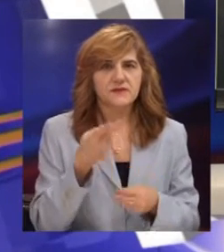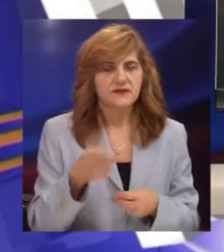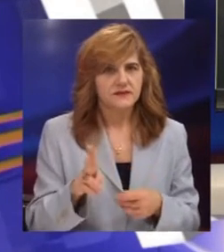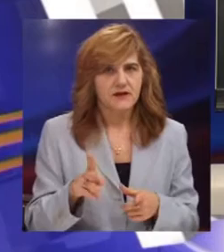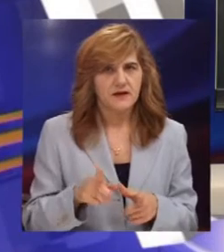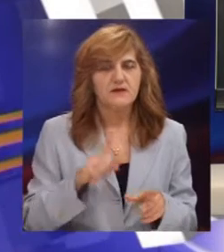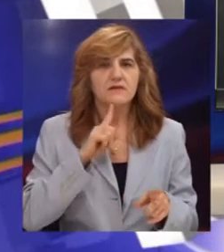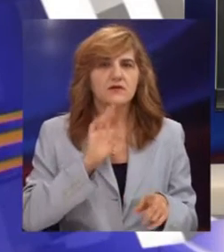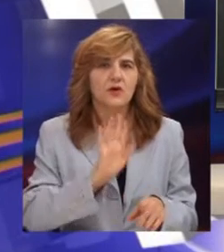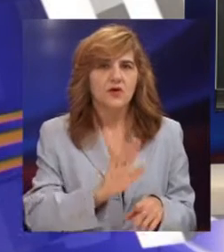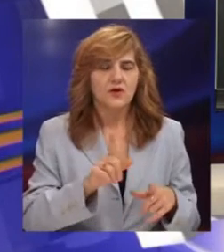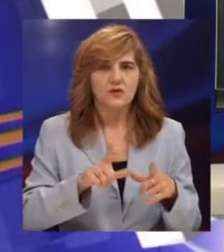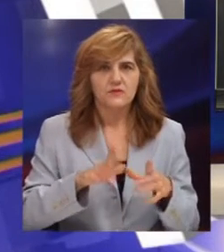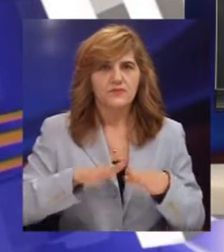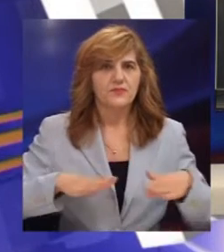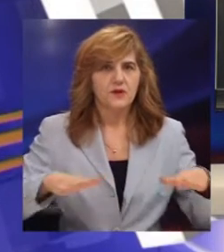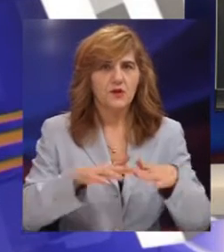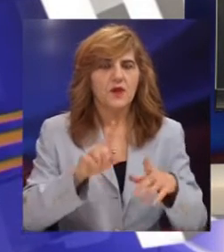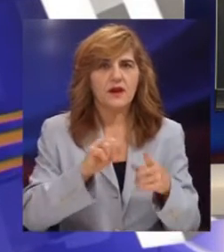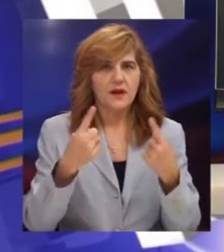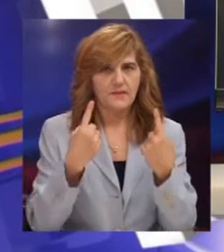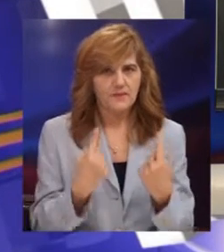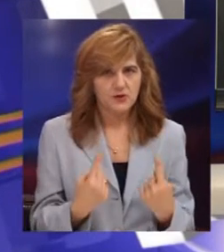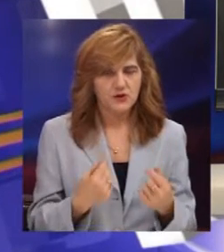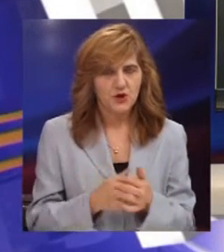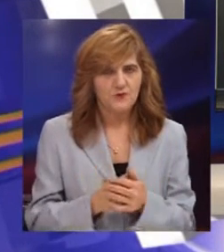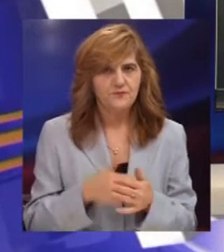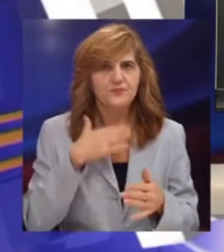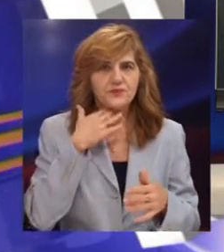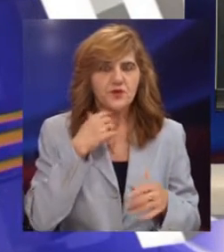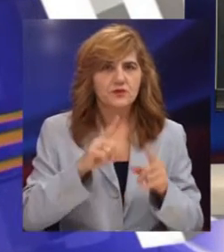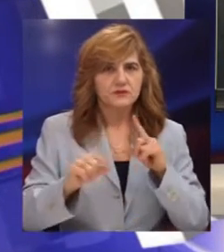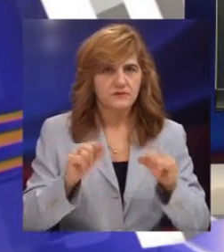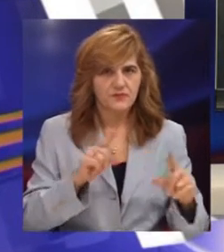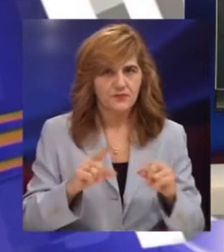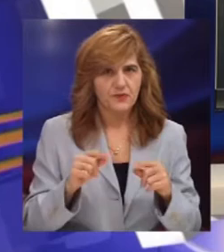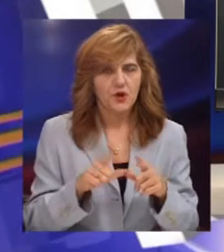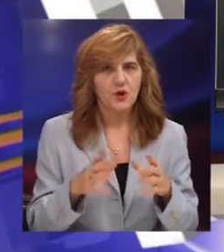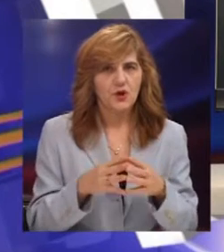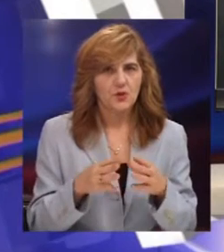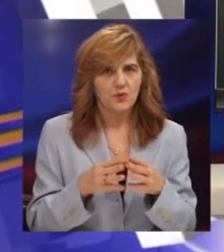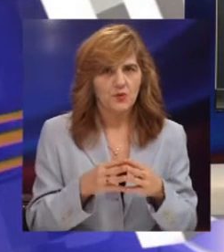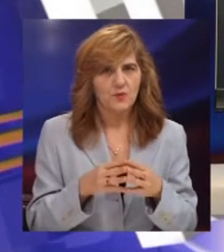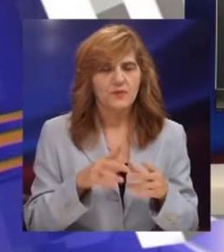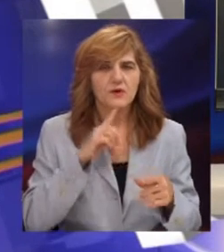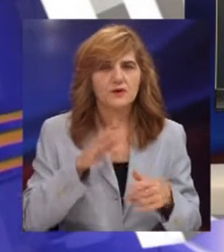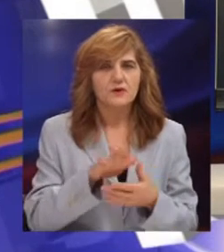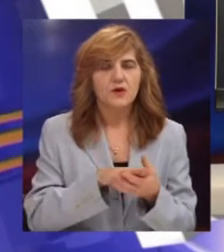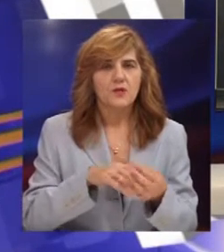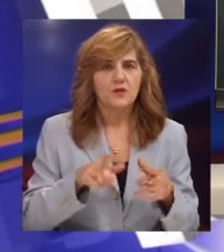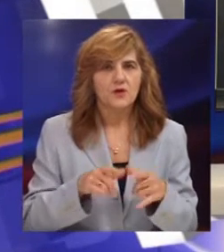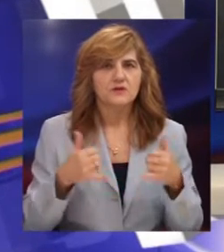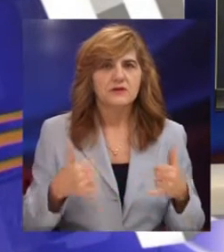napredne stranke, tako da ona u lokalnom parlamentu i ne postoji. Dosta osipanja bilo je u grupi oko na početku